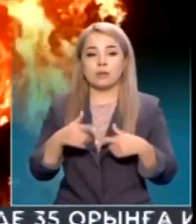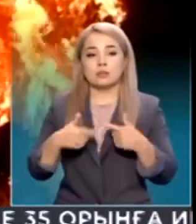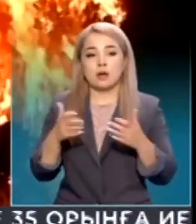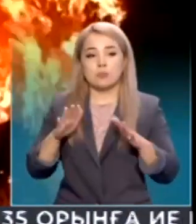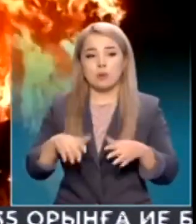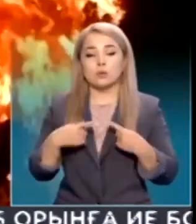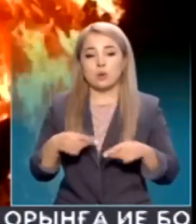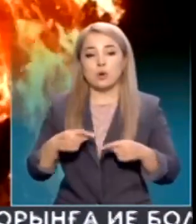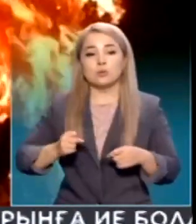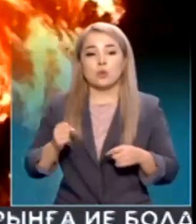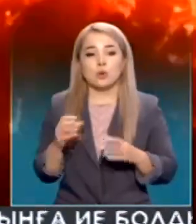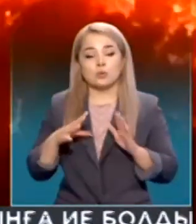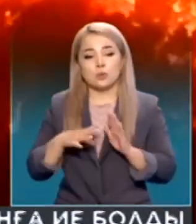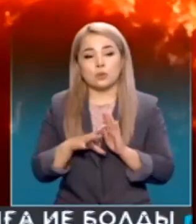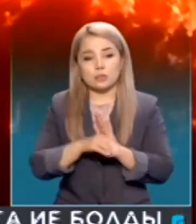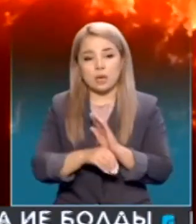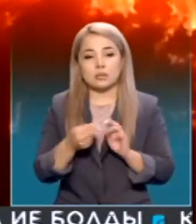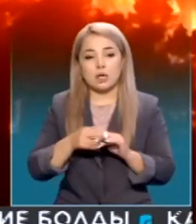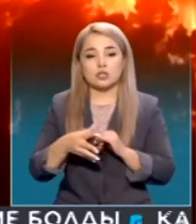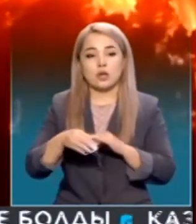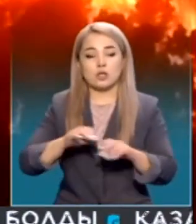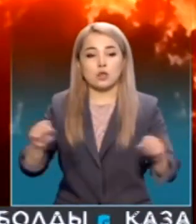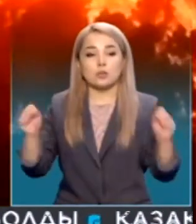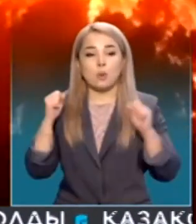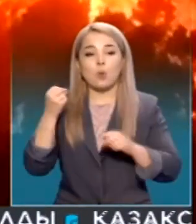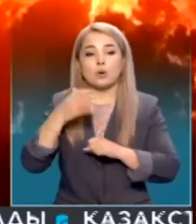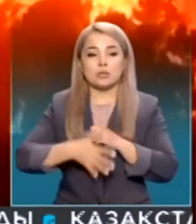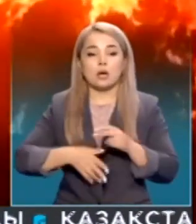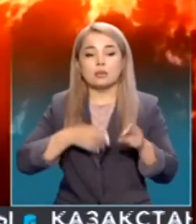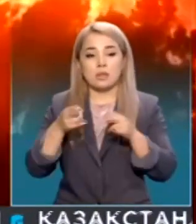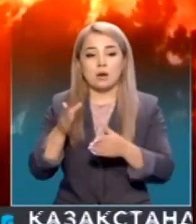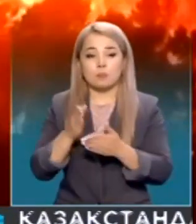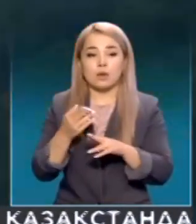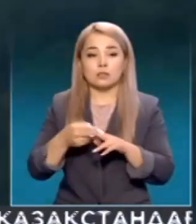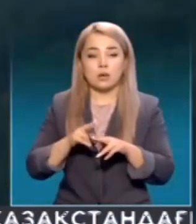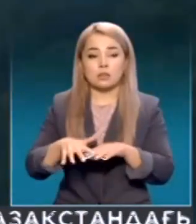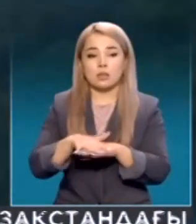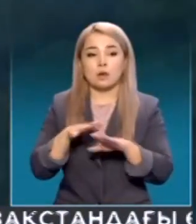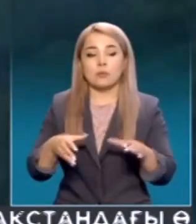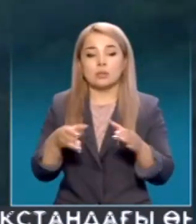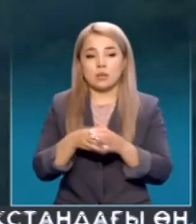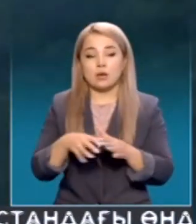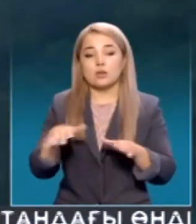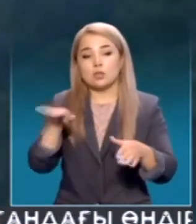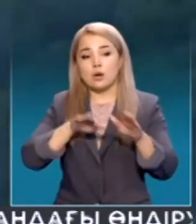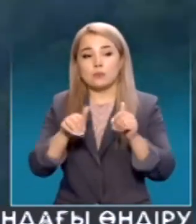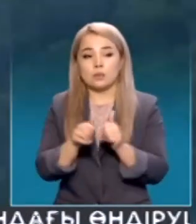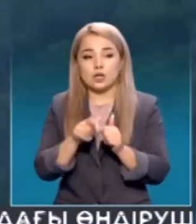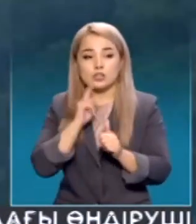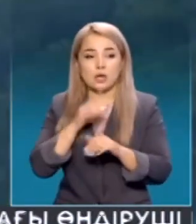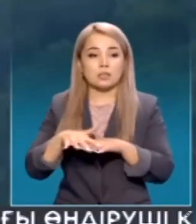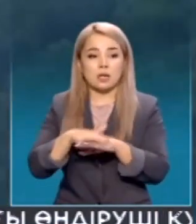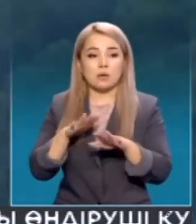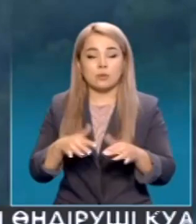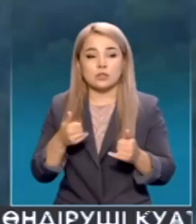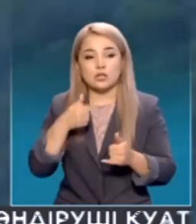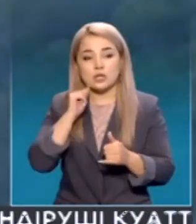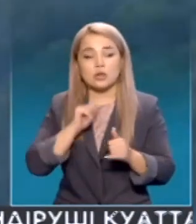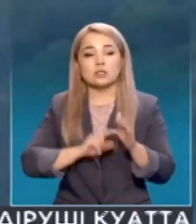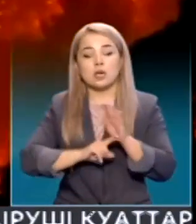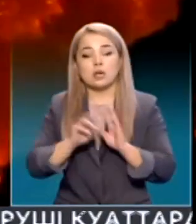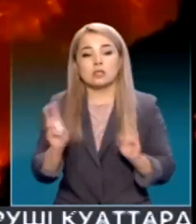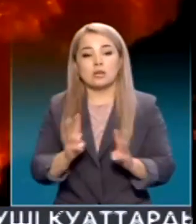енді біреулері достарының үйіне немесе жергілікті спорт орталығына кеткен. Пухерра тауының бөктеріндегі жасыл желектер кеше жана